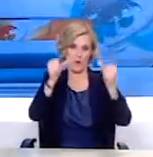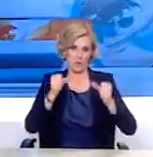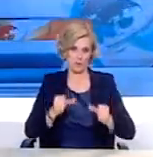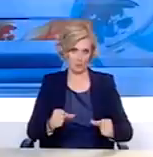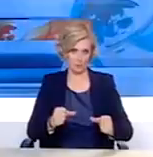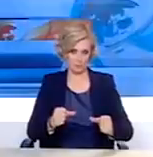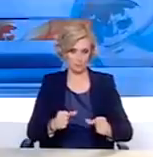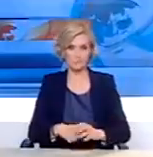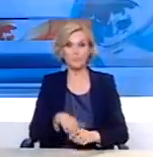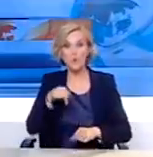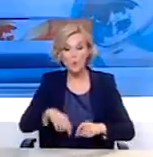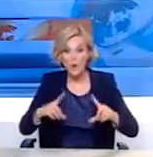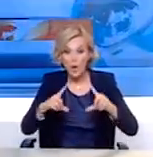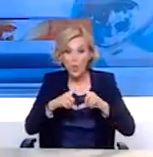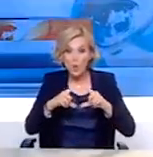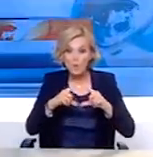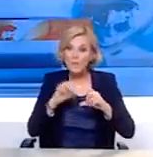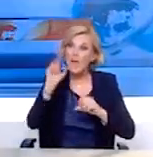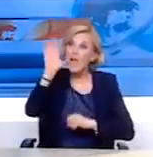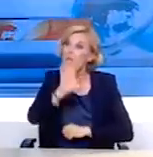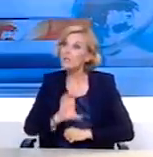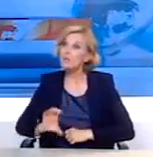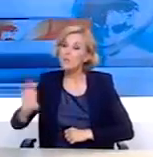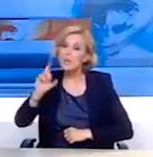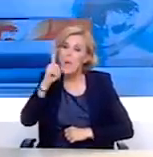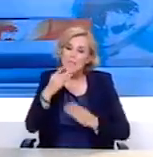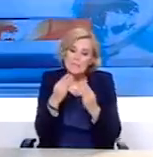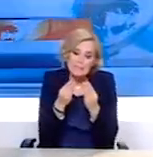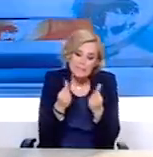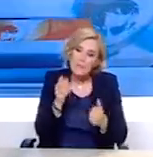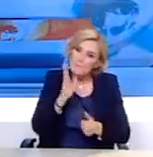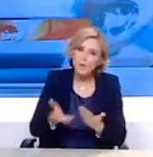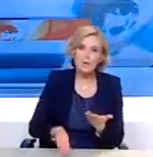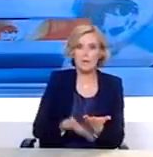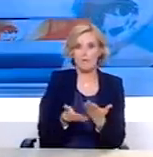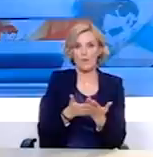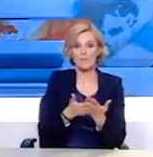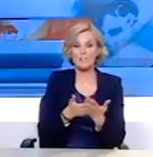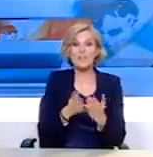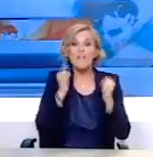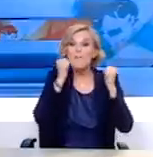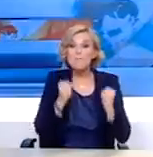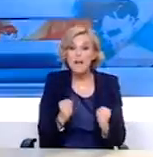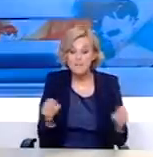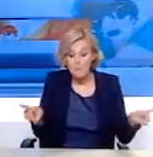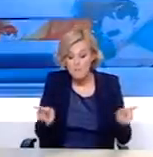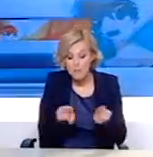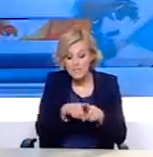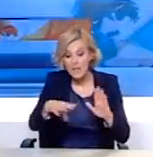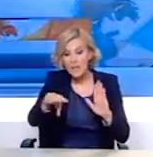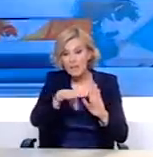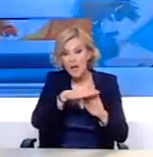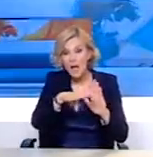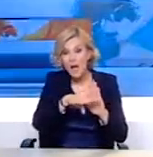ανακοινώσω. Δοκιμάζεται στο εξωτερικό. Είναι ακόμα ένας τρόπος που μπορεί να βοηθήσει πάντα με τους κανόνες της επιστήμης, ιδιαίτερα σε